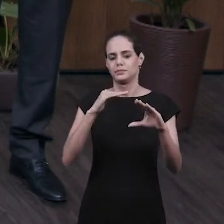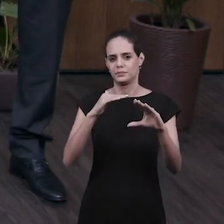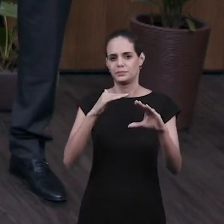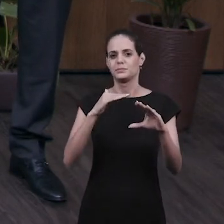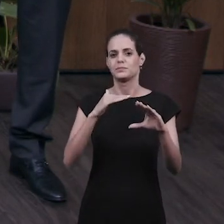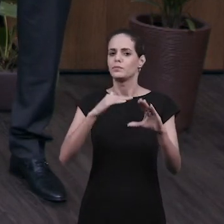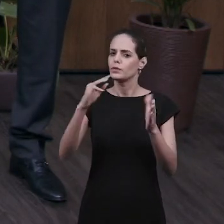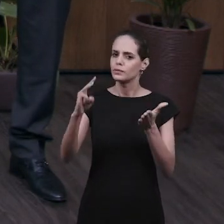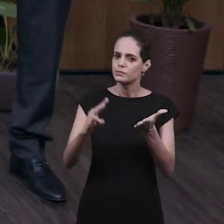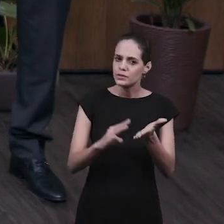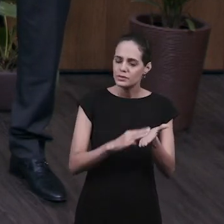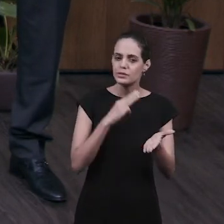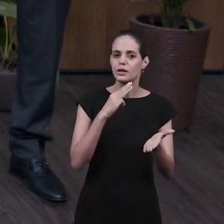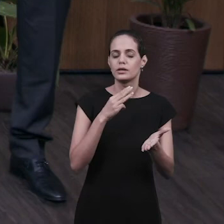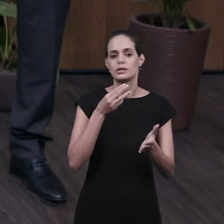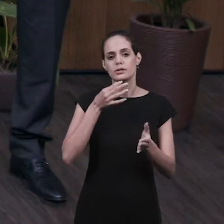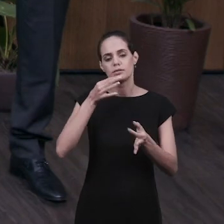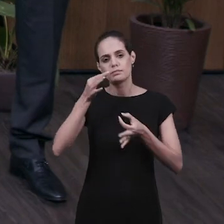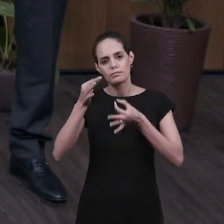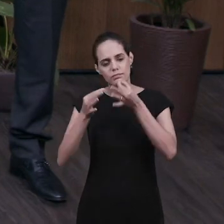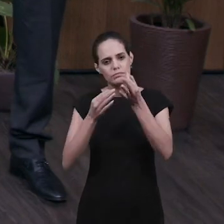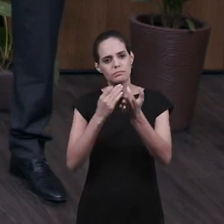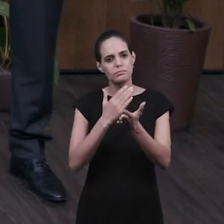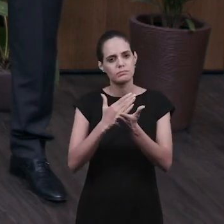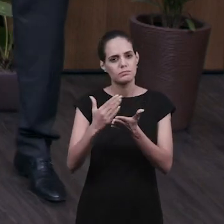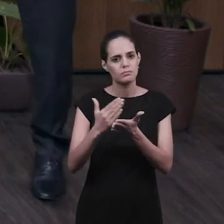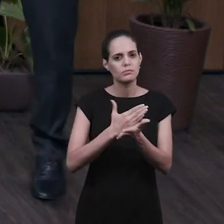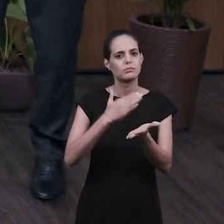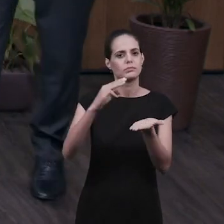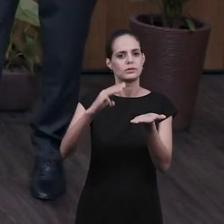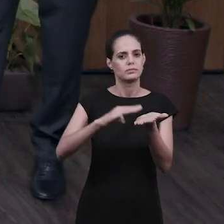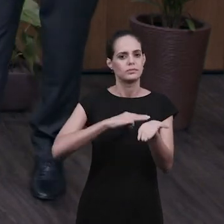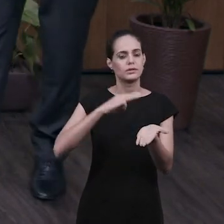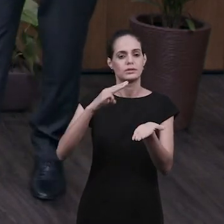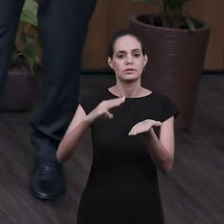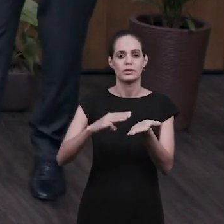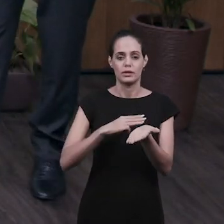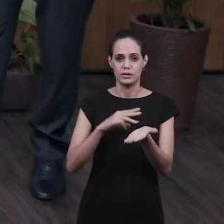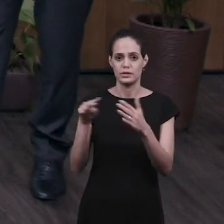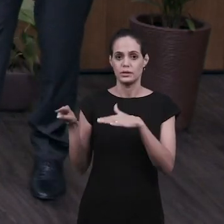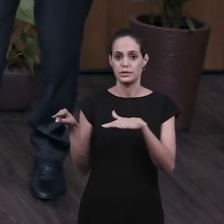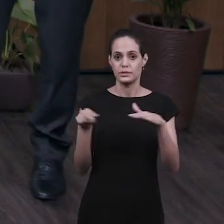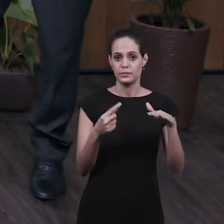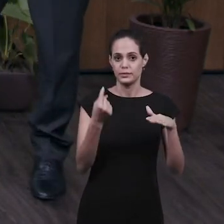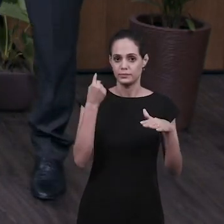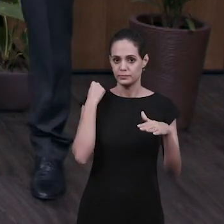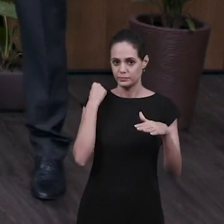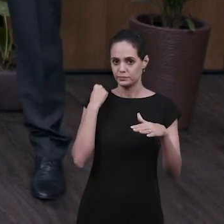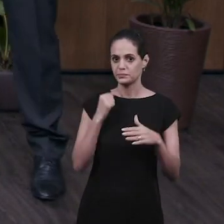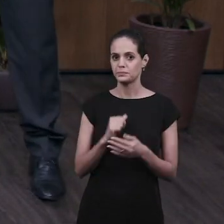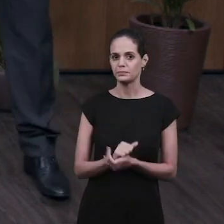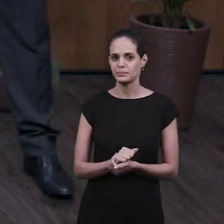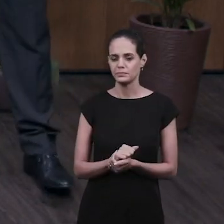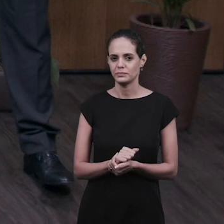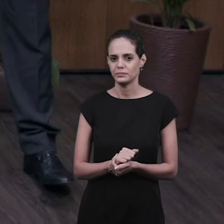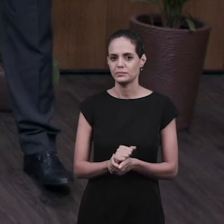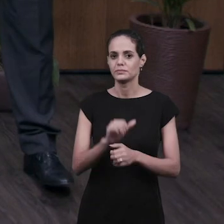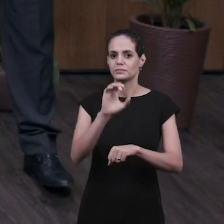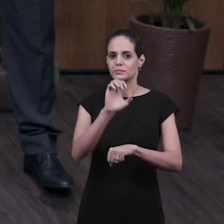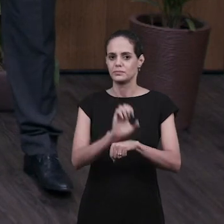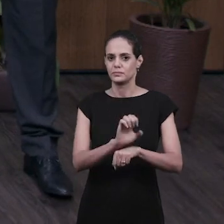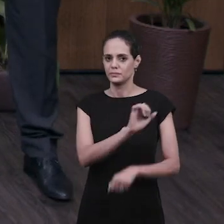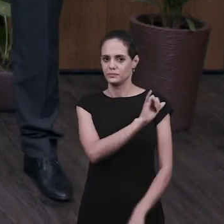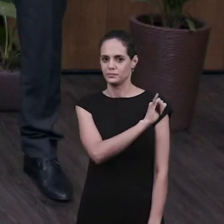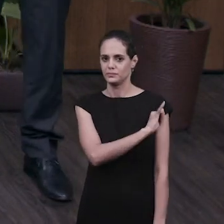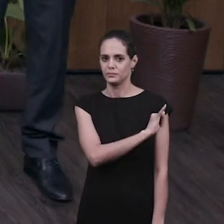duquel vous pouvez nous envoyer un message. Nous allons citer quelques messages reçus la